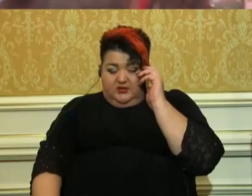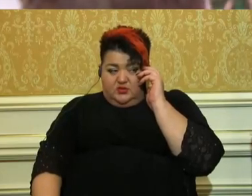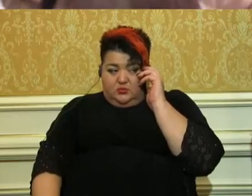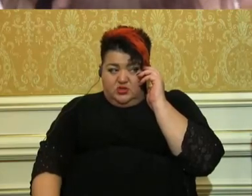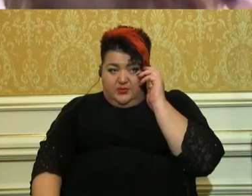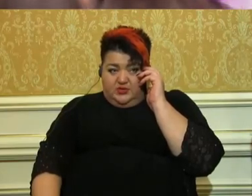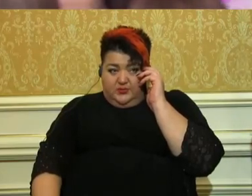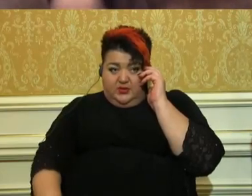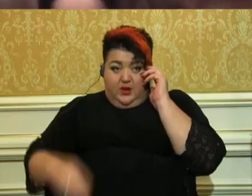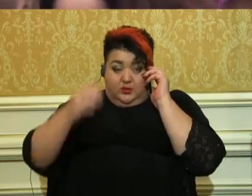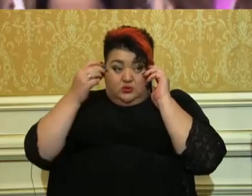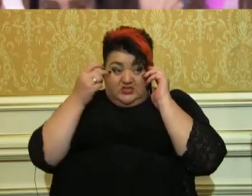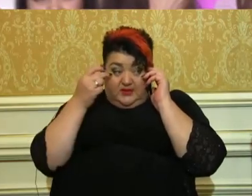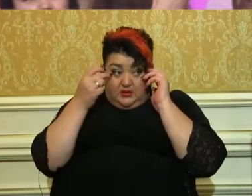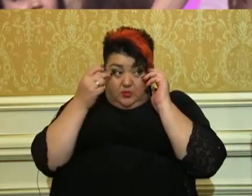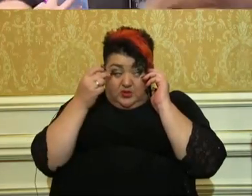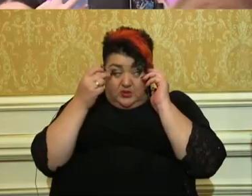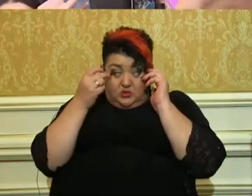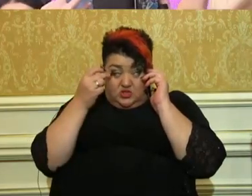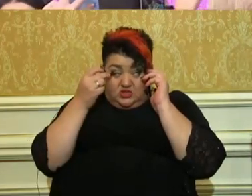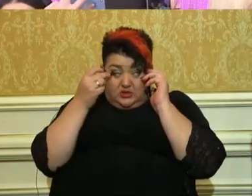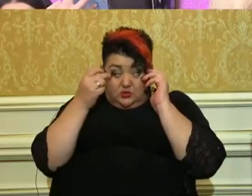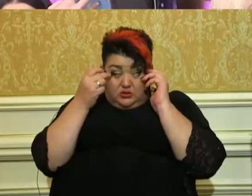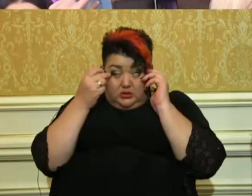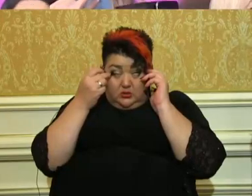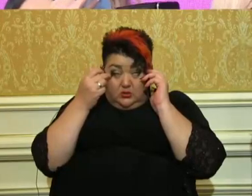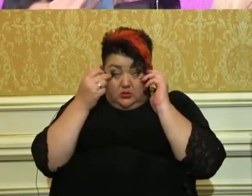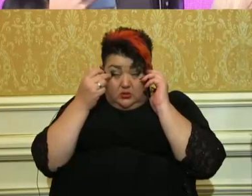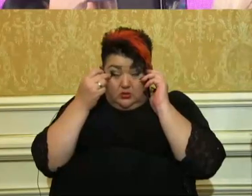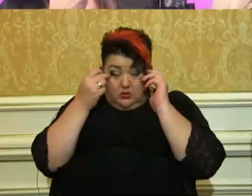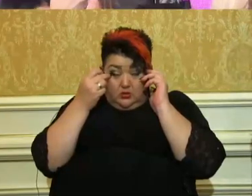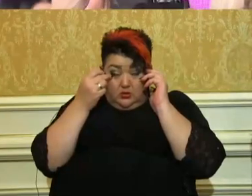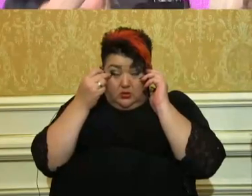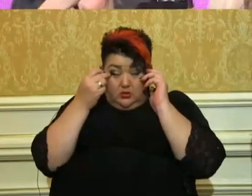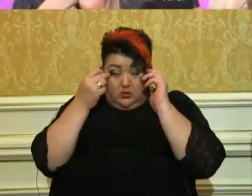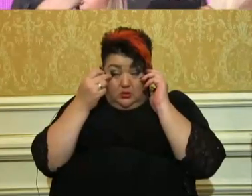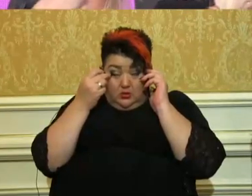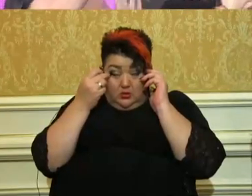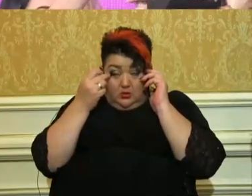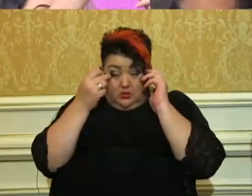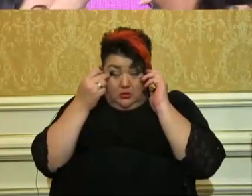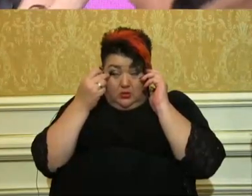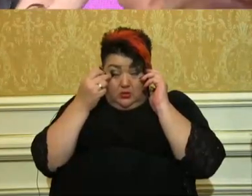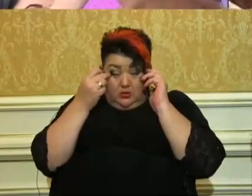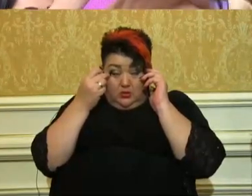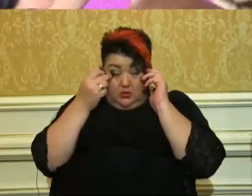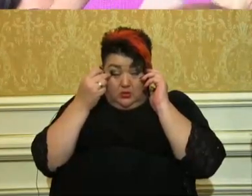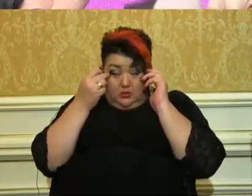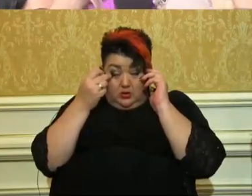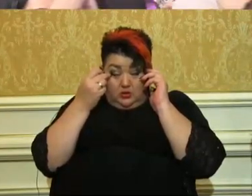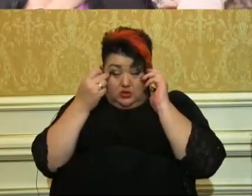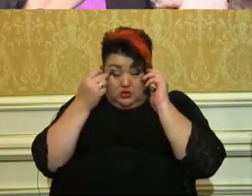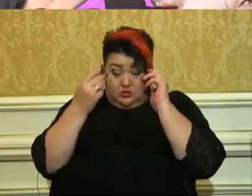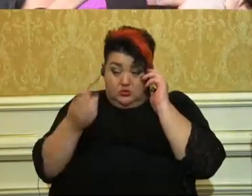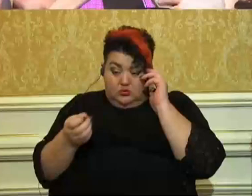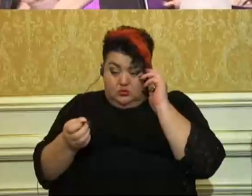розширення економічних можливостей для жінок та подолання дискримінації. Ladies and gentlemen, could you stay at your places, because we will continue